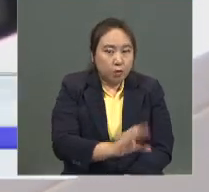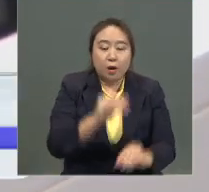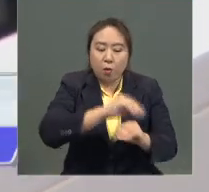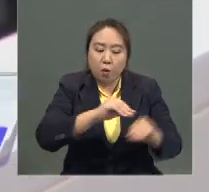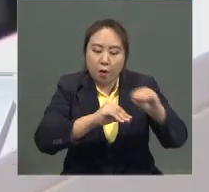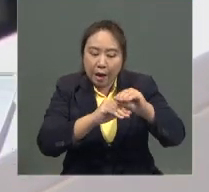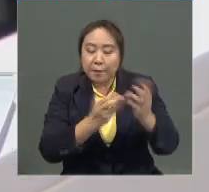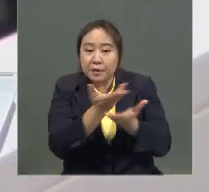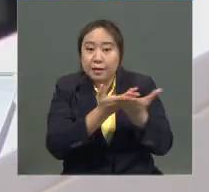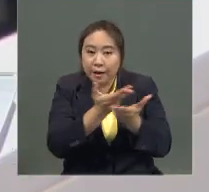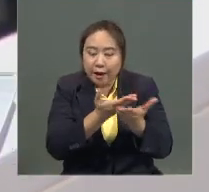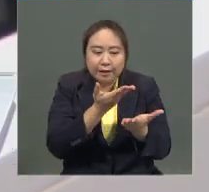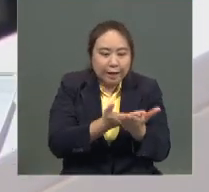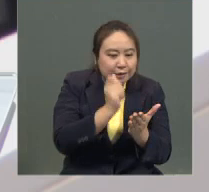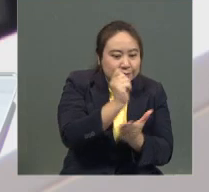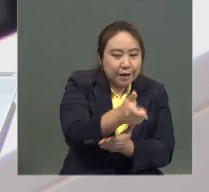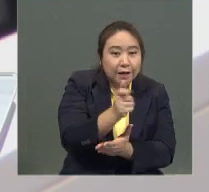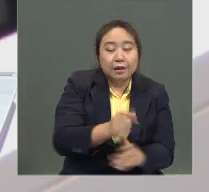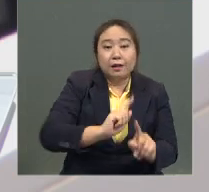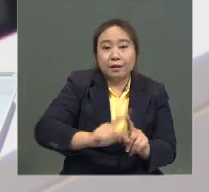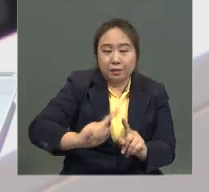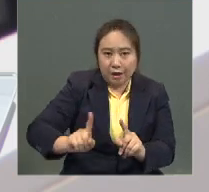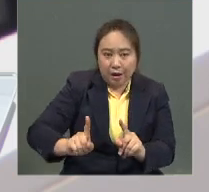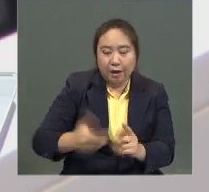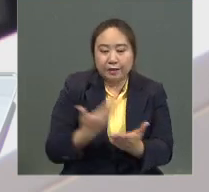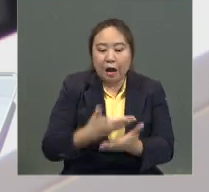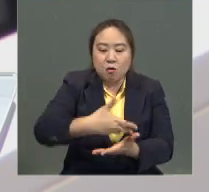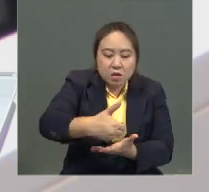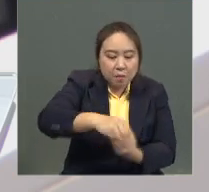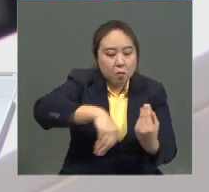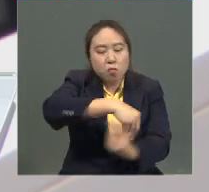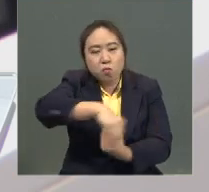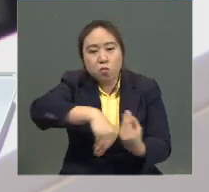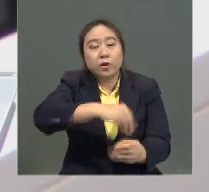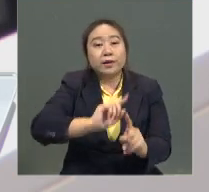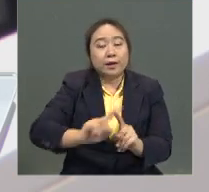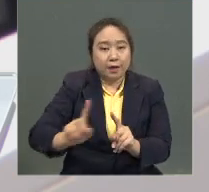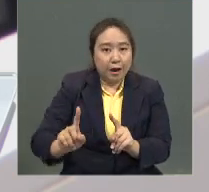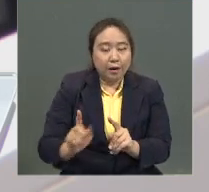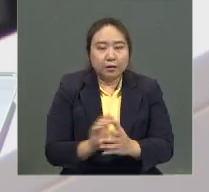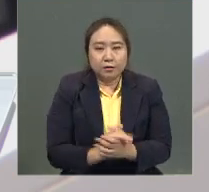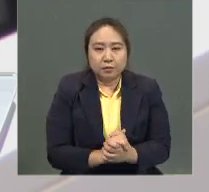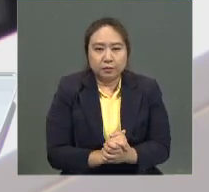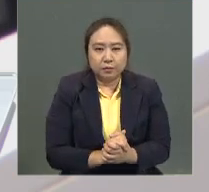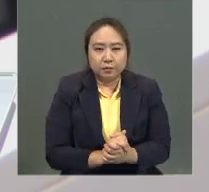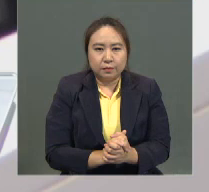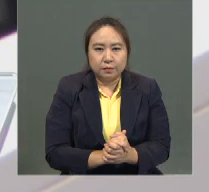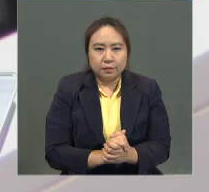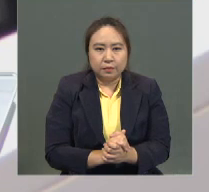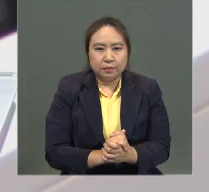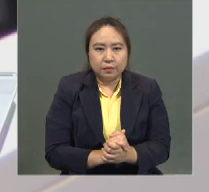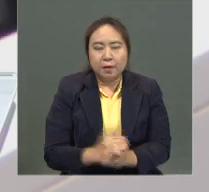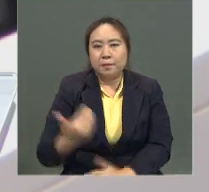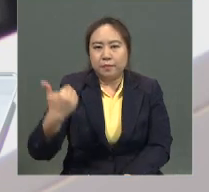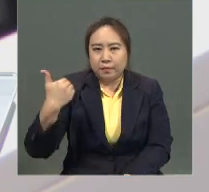งินการให้ยืมกองทุนหมุนเวียนเท่าที่ทราบนั้นมีการจัดเกรด